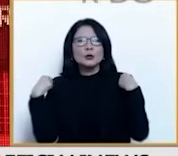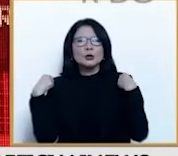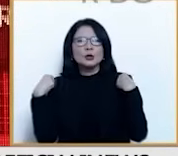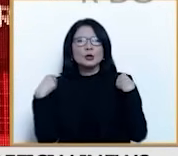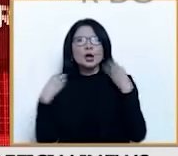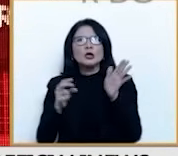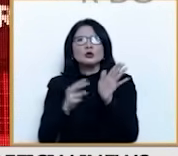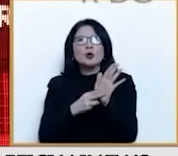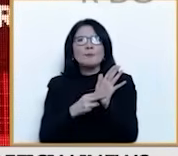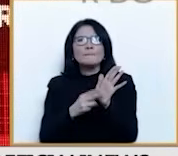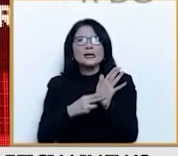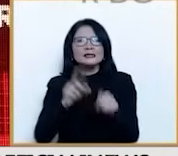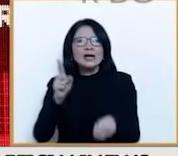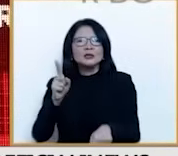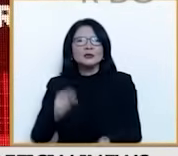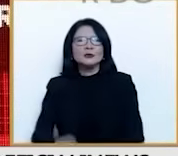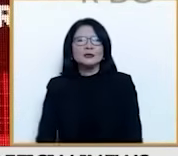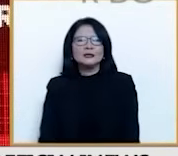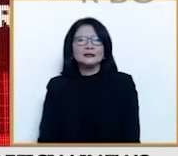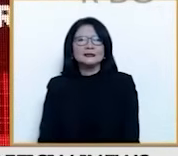urut 1. Silakan.